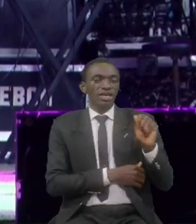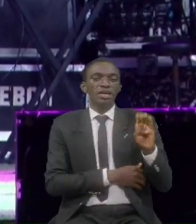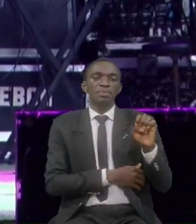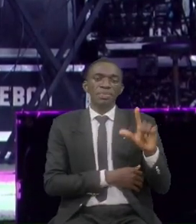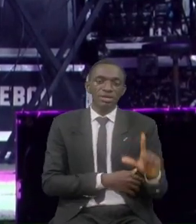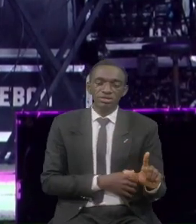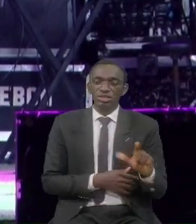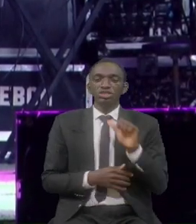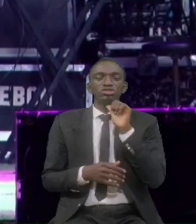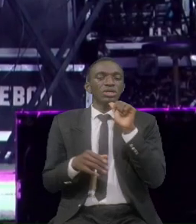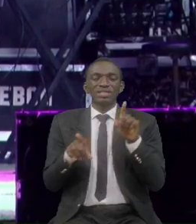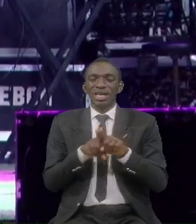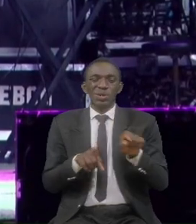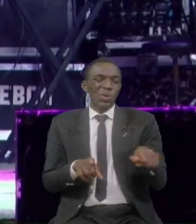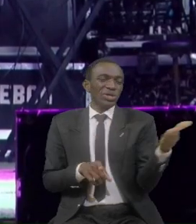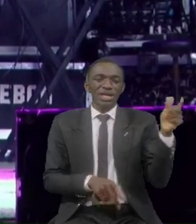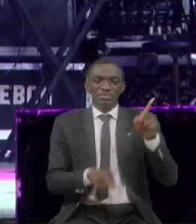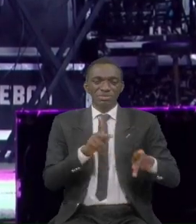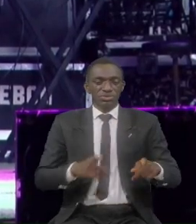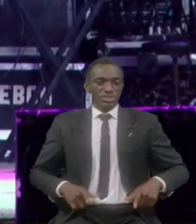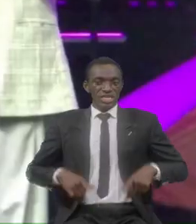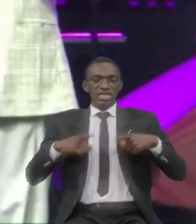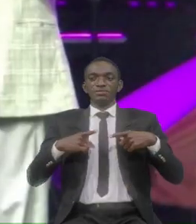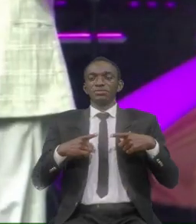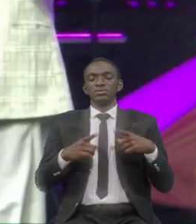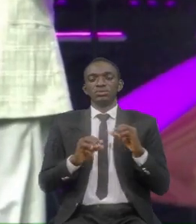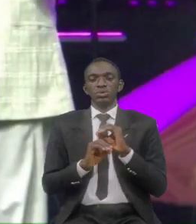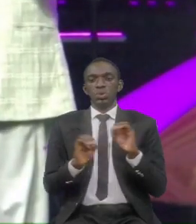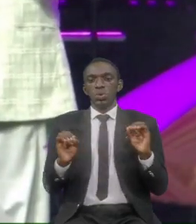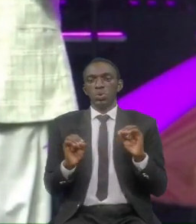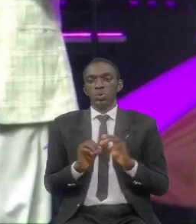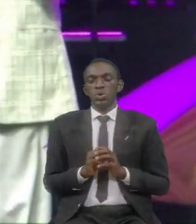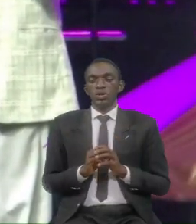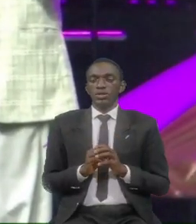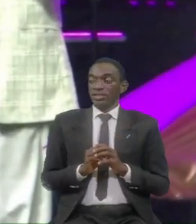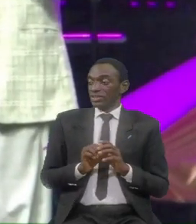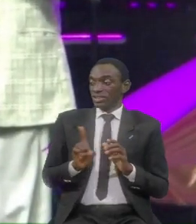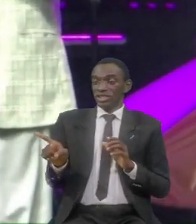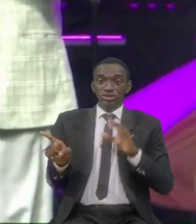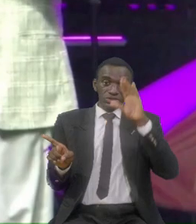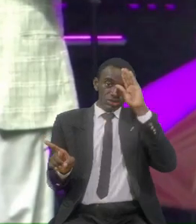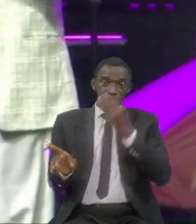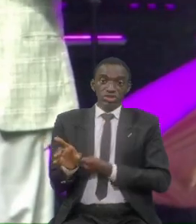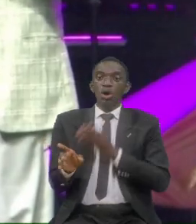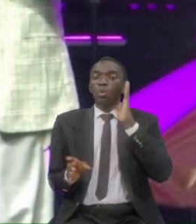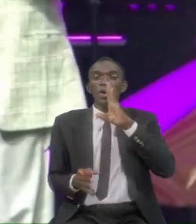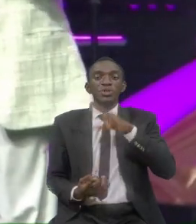that ever lived. Usa ka anak nga wala kay pwede ka kumpara kaniya. Unique. usaka unique, different,